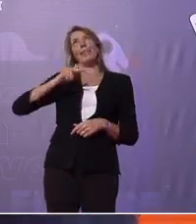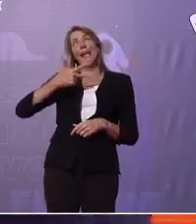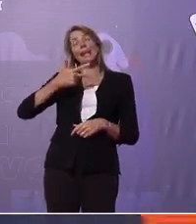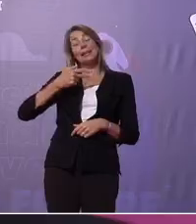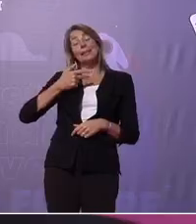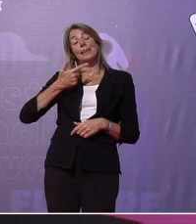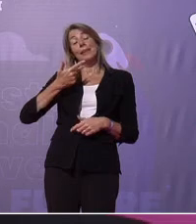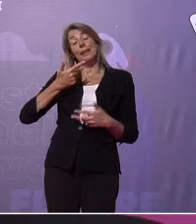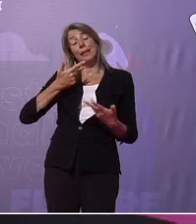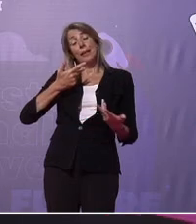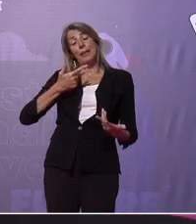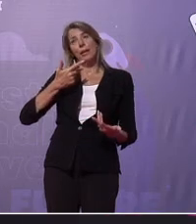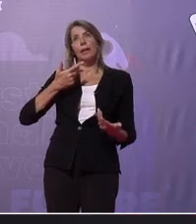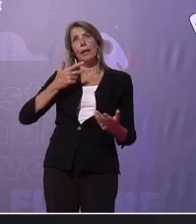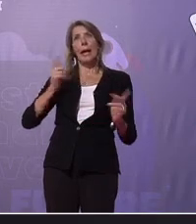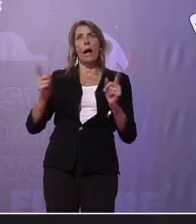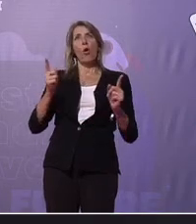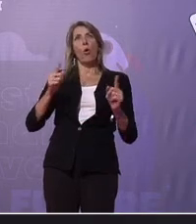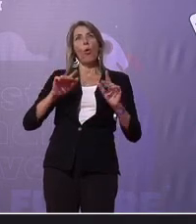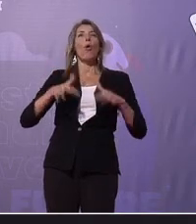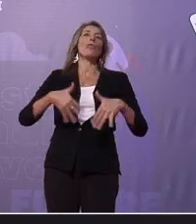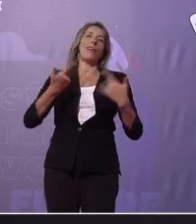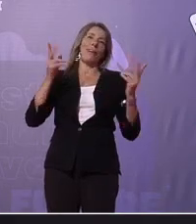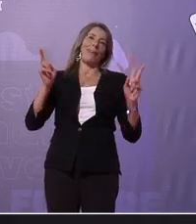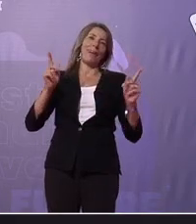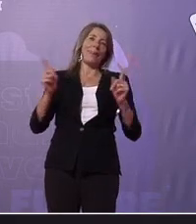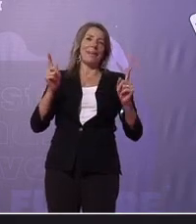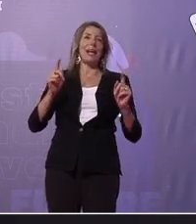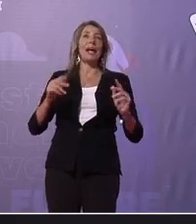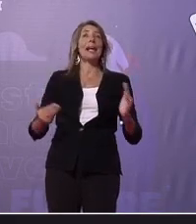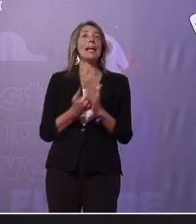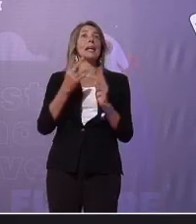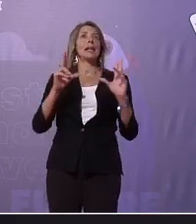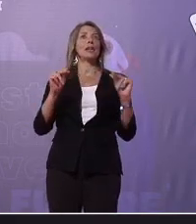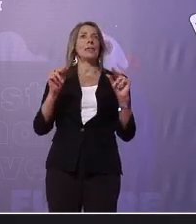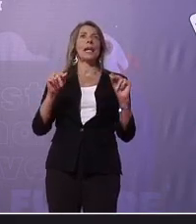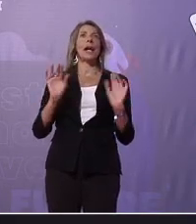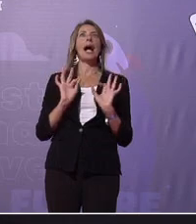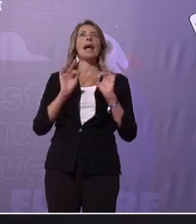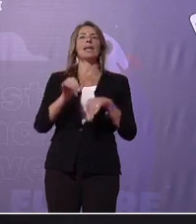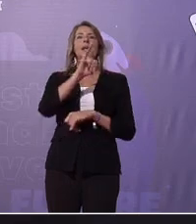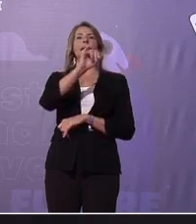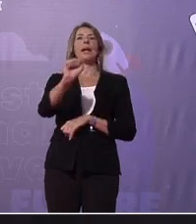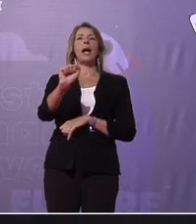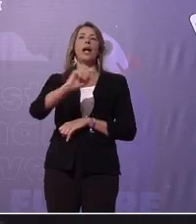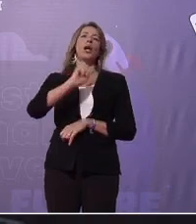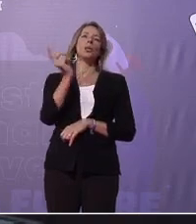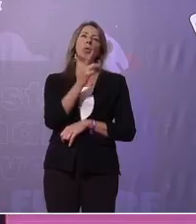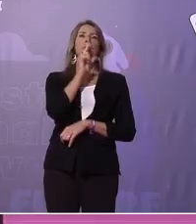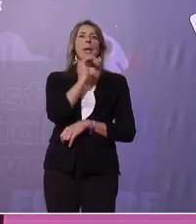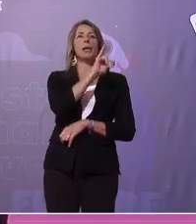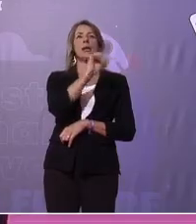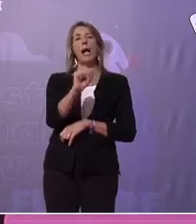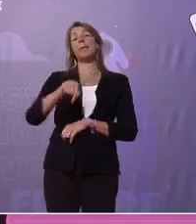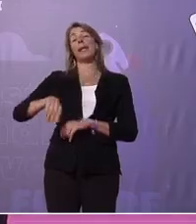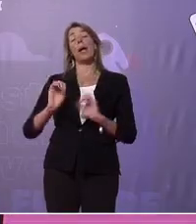chiamata di innovazione l'arrivo dell'intelligenza artificiale parentesi tutti parlano di intelligenza artificiale perché adesso